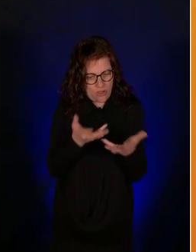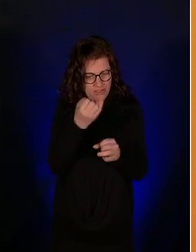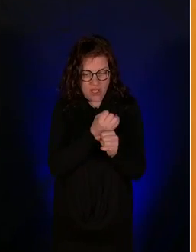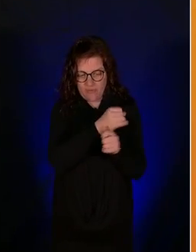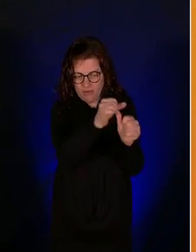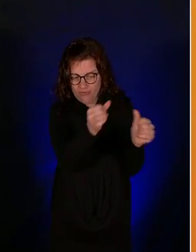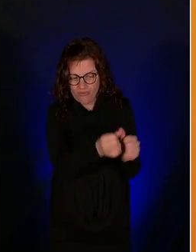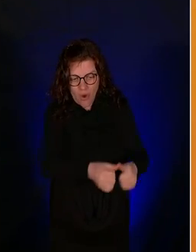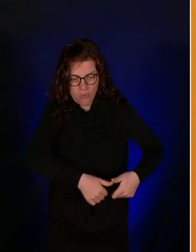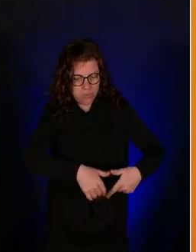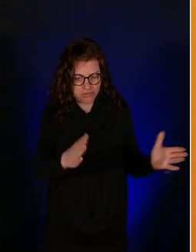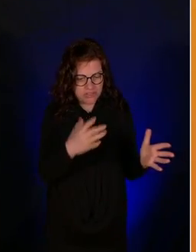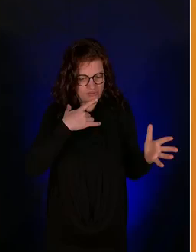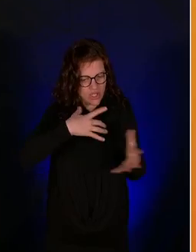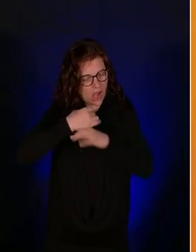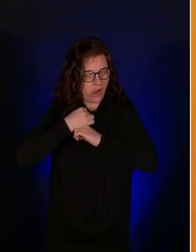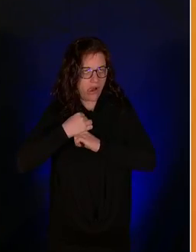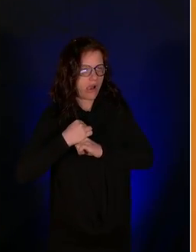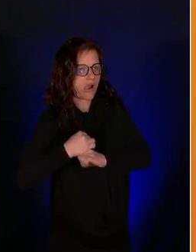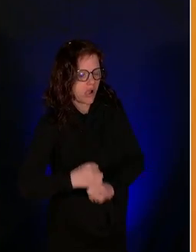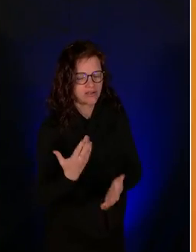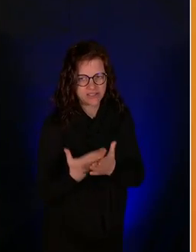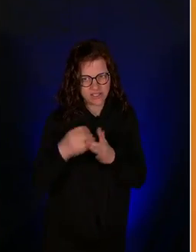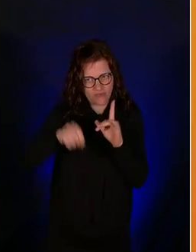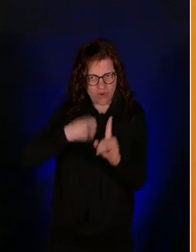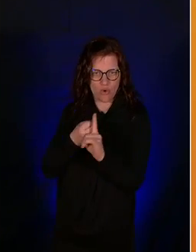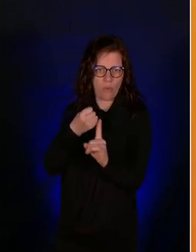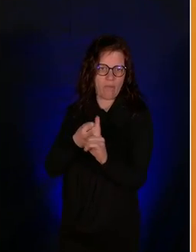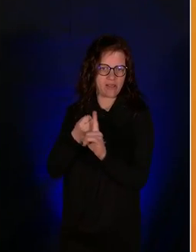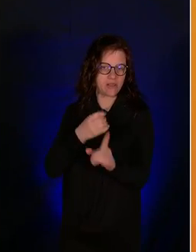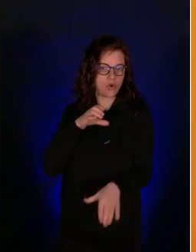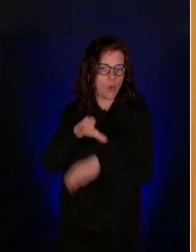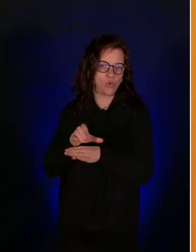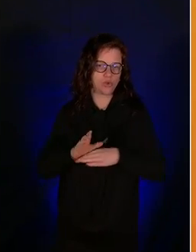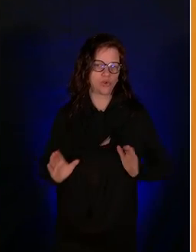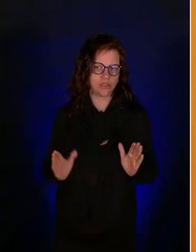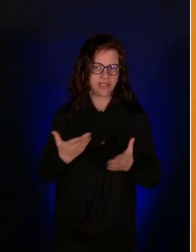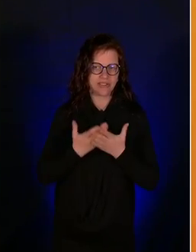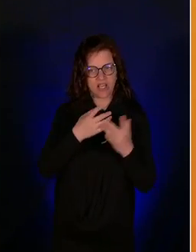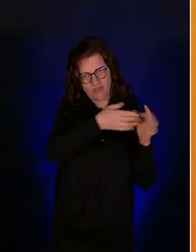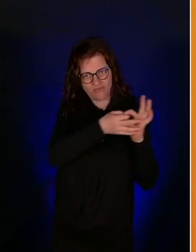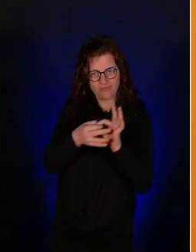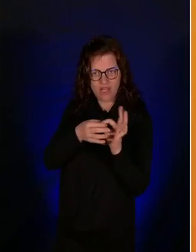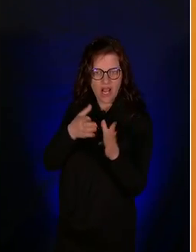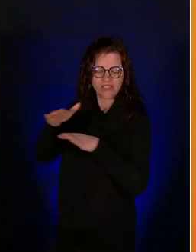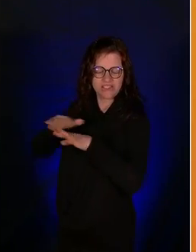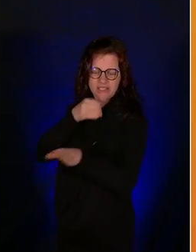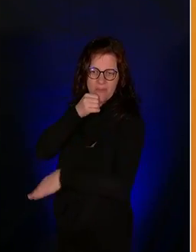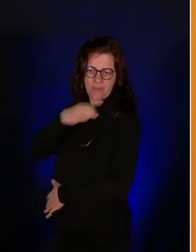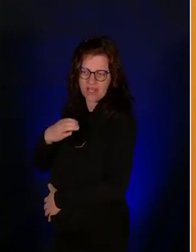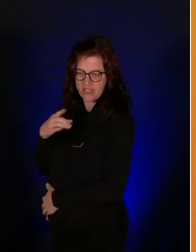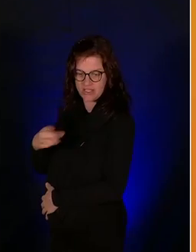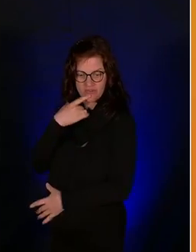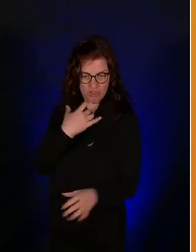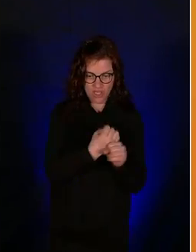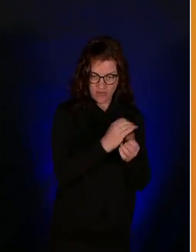l'exploitation. Et c'est l'exploitation qu'on doit combattre. Et cette exploitation, elle est liée au système capitaliste. Donc transformer